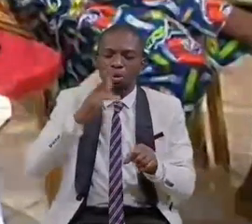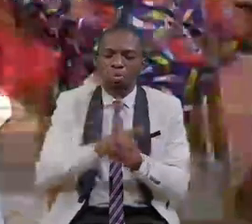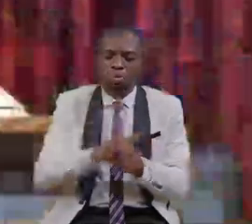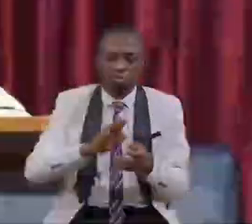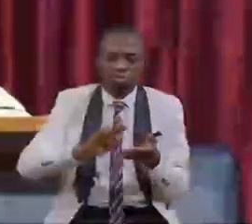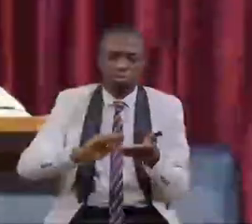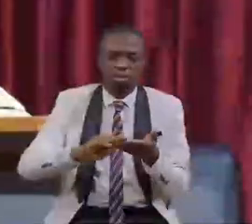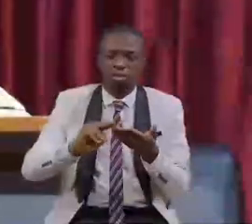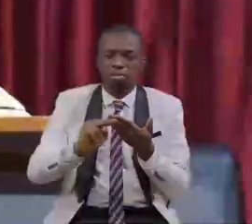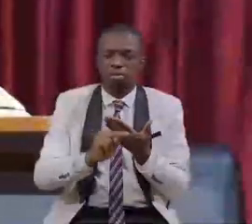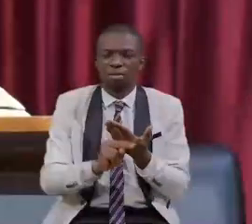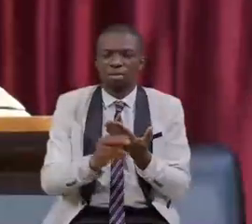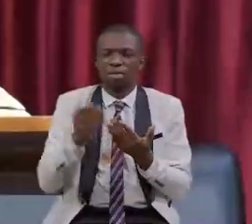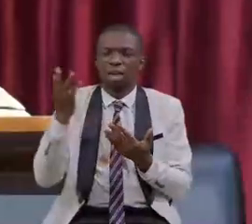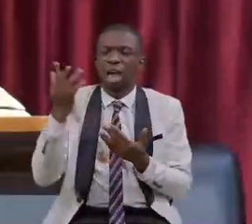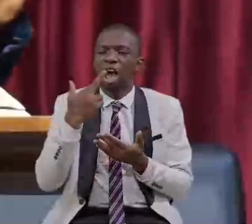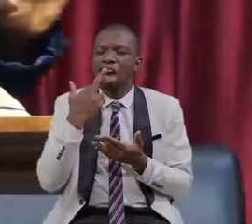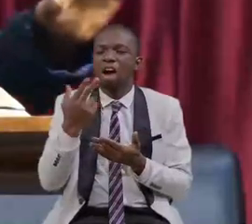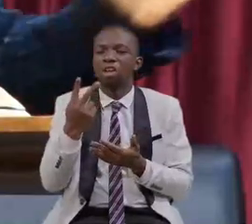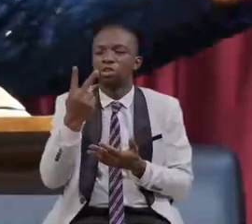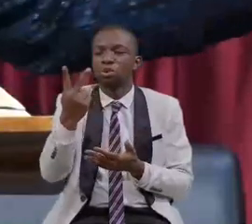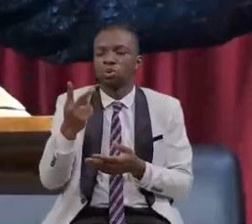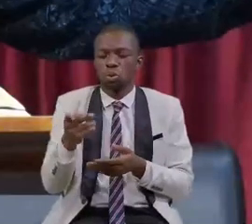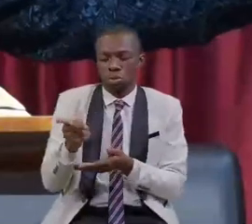Il y a deux côtés du pardon.